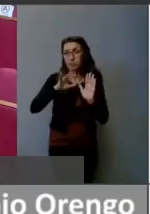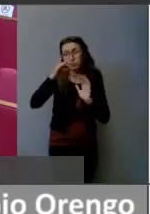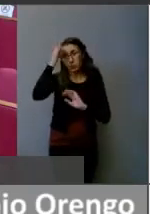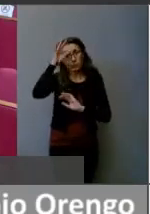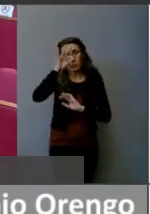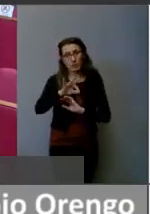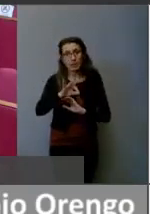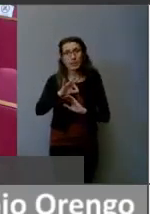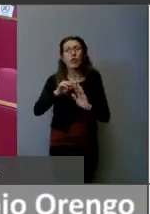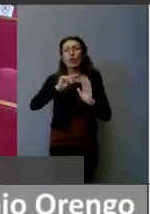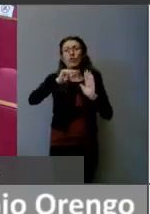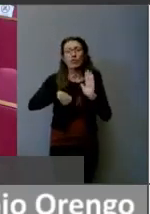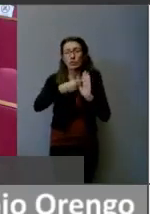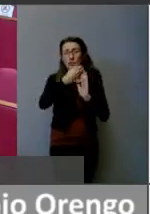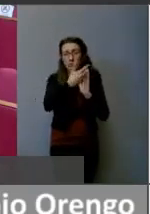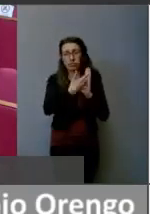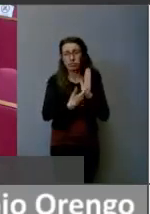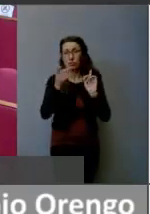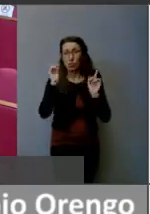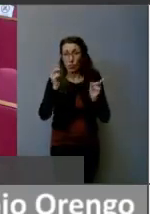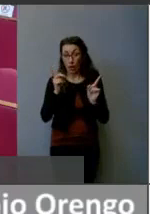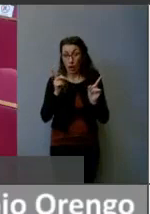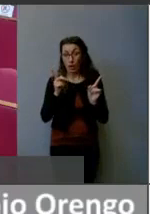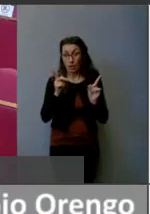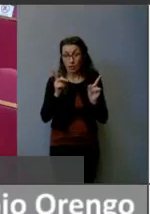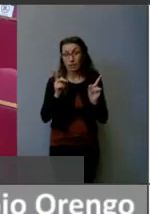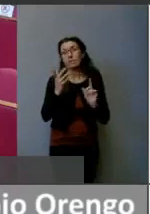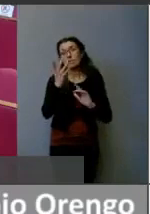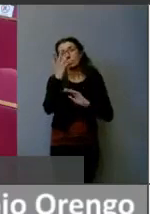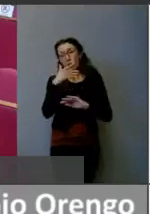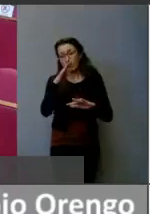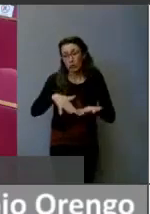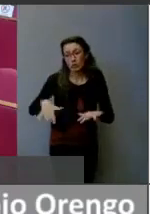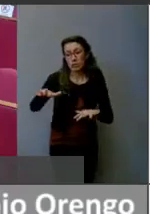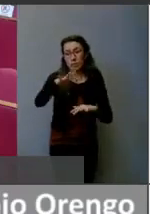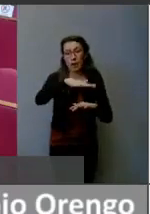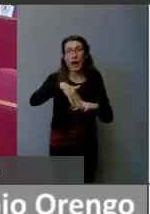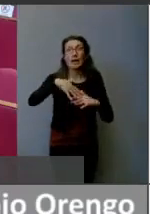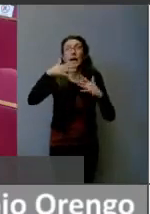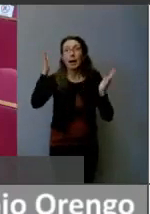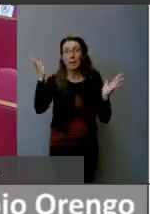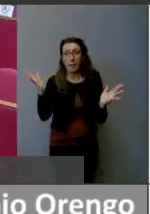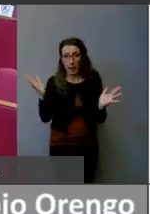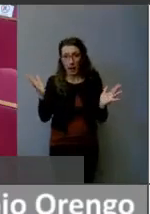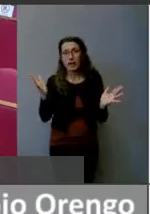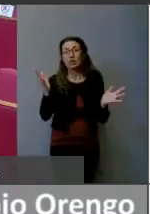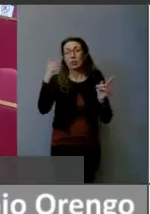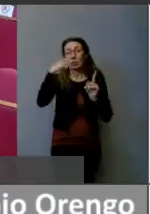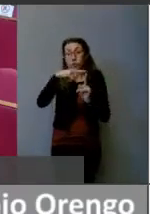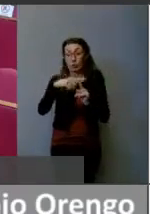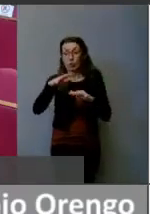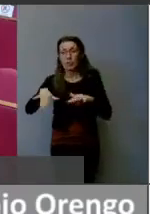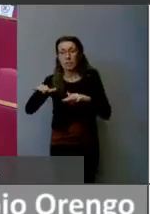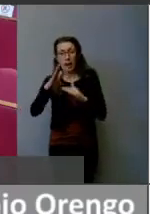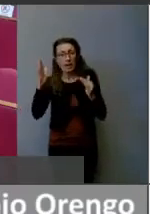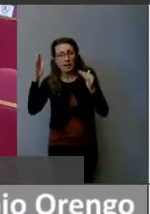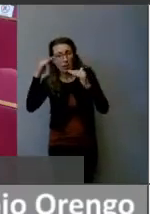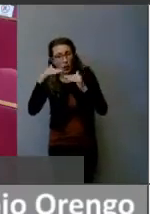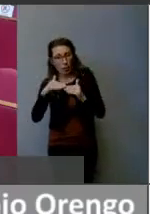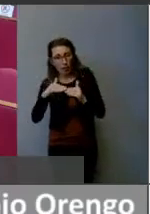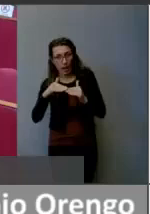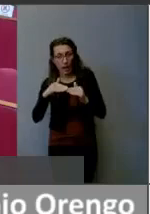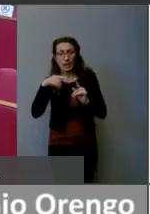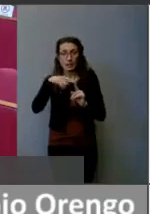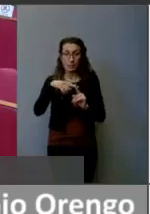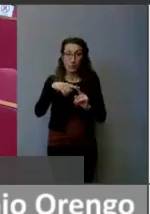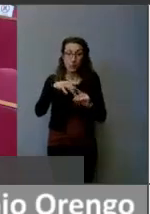questa raccolta firme erano la presenza di spazi a cielo aperto con presenza di spazi chiusi, coperti, la presenza